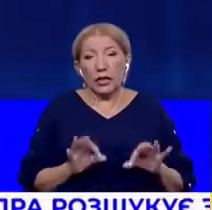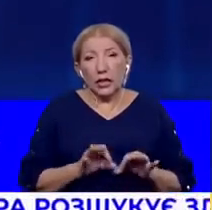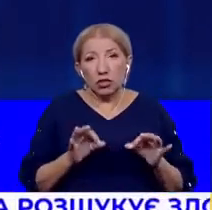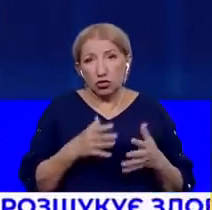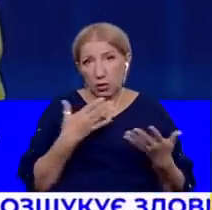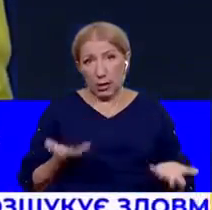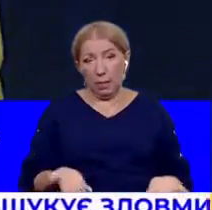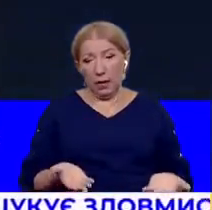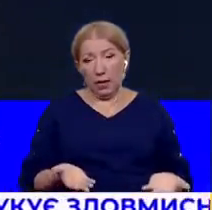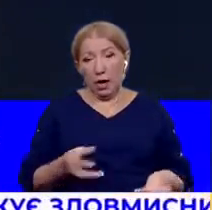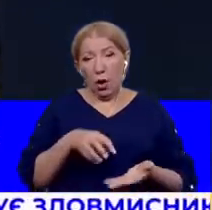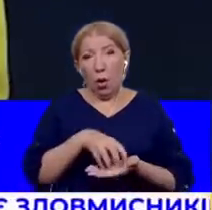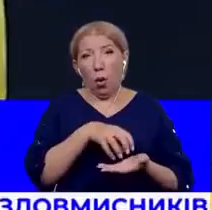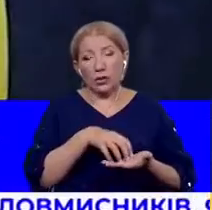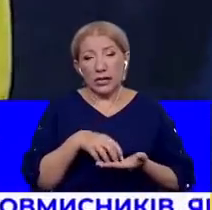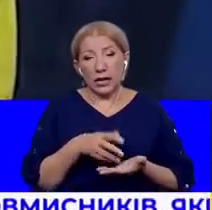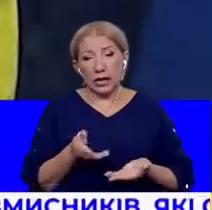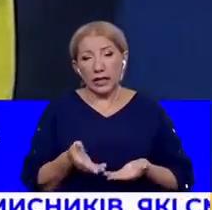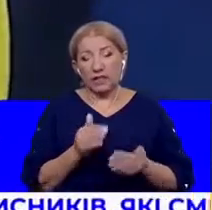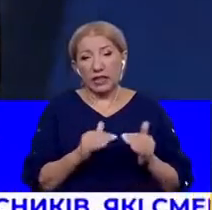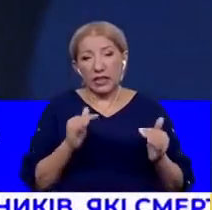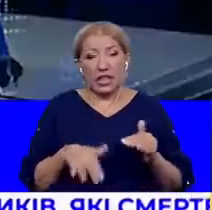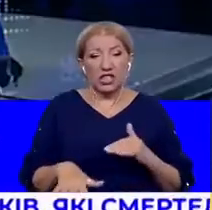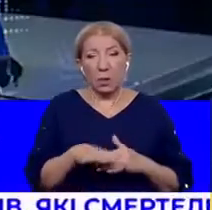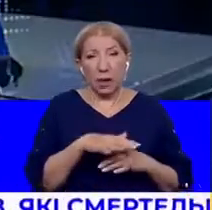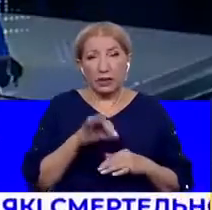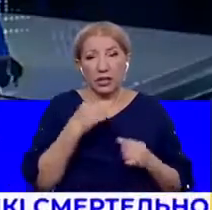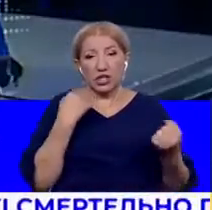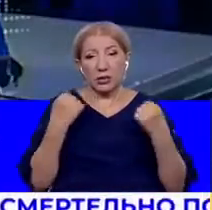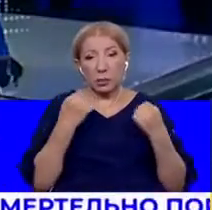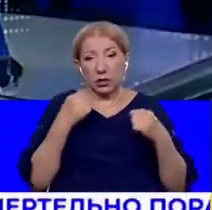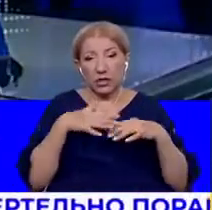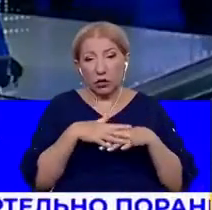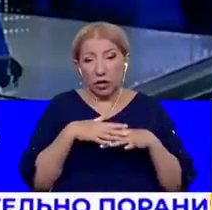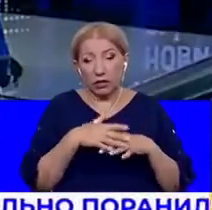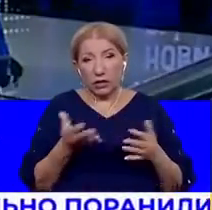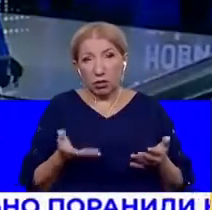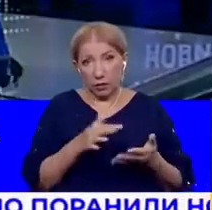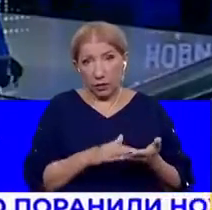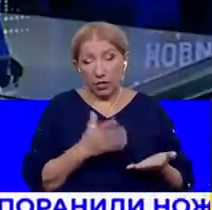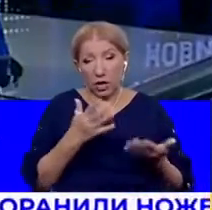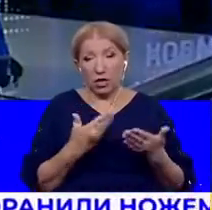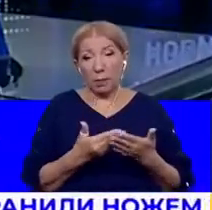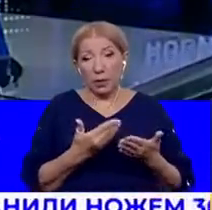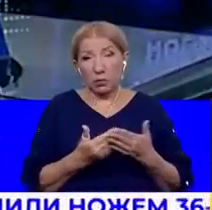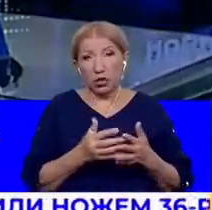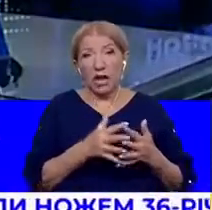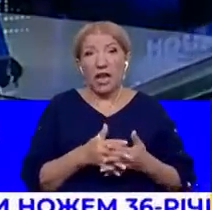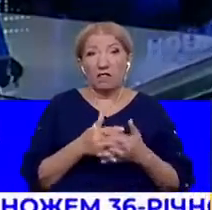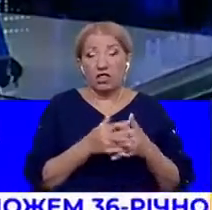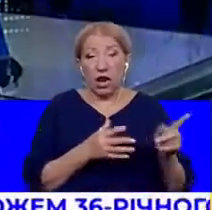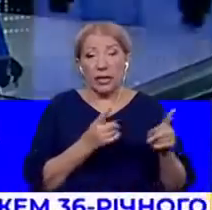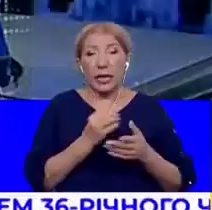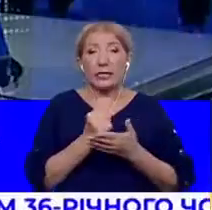ні шкіл, ні осередків власне дитячих майданчиків спортивної інфраструктури. Вибачте, якщо, припустимо, в Сполучених Штатах